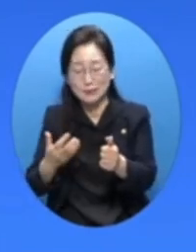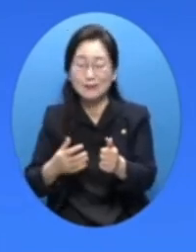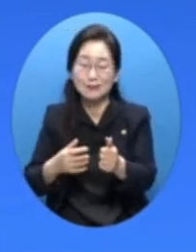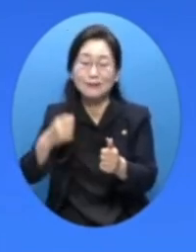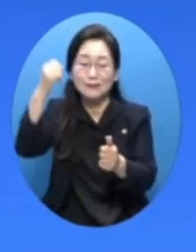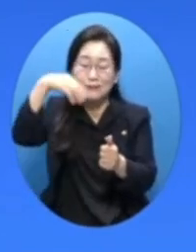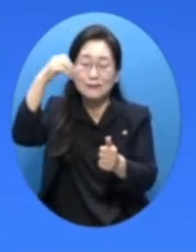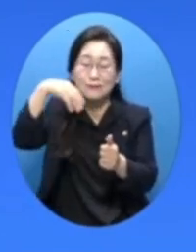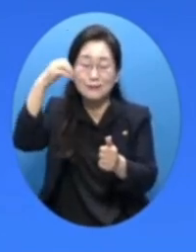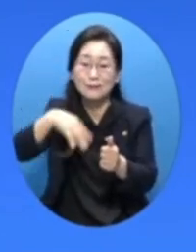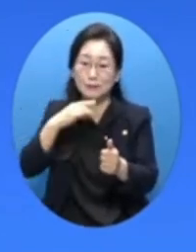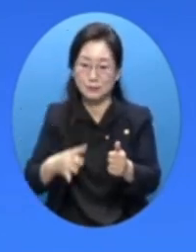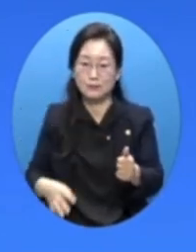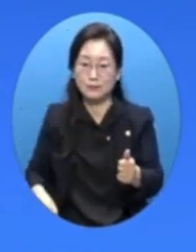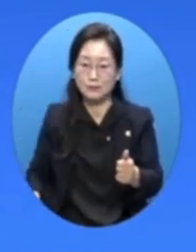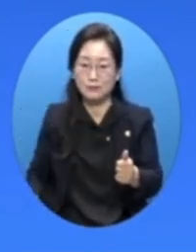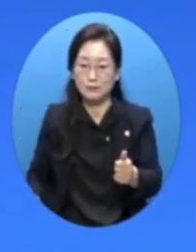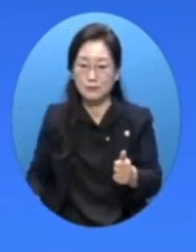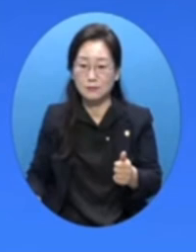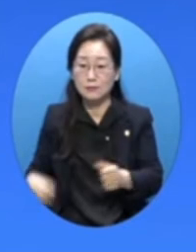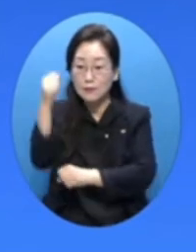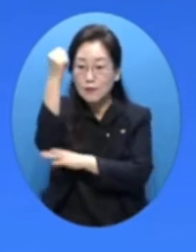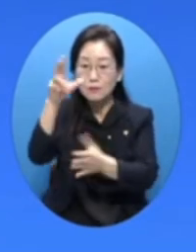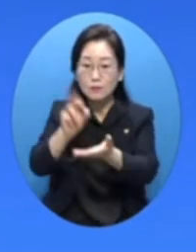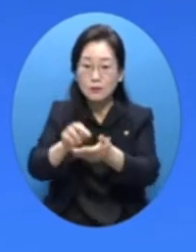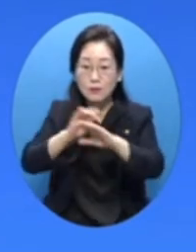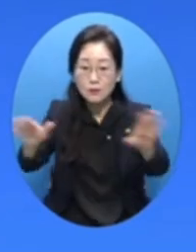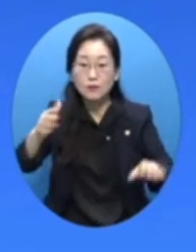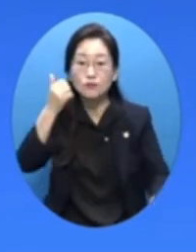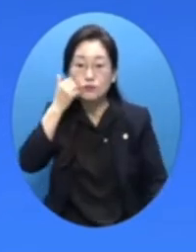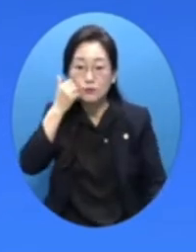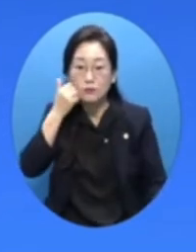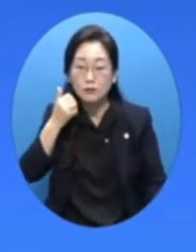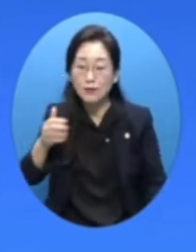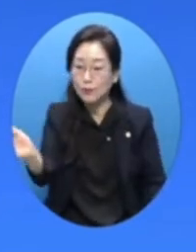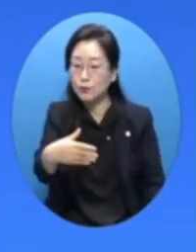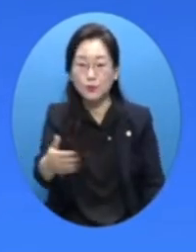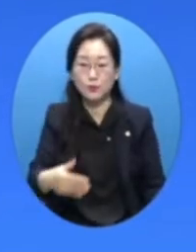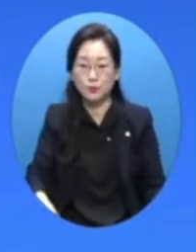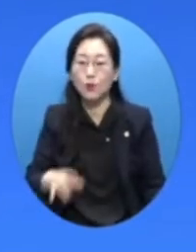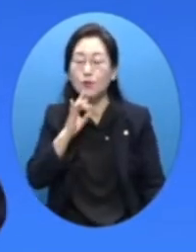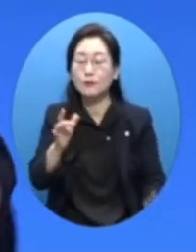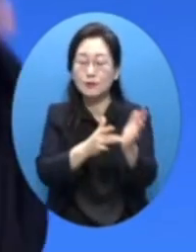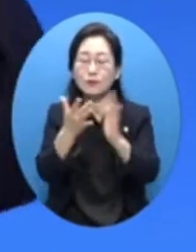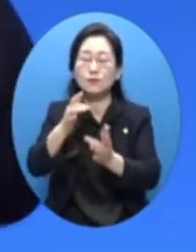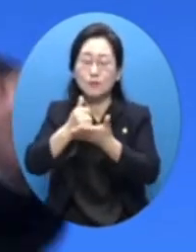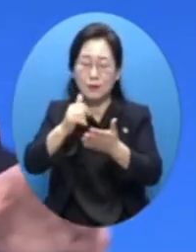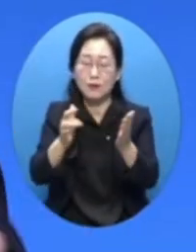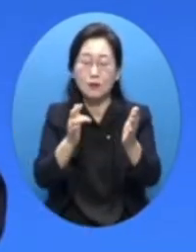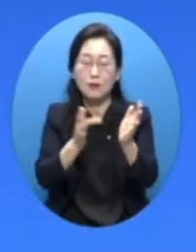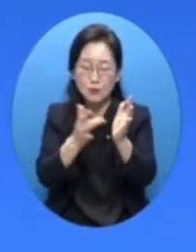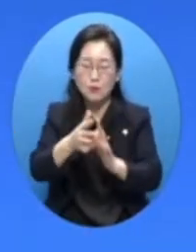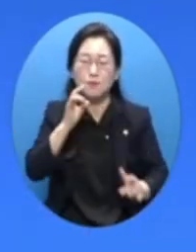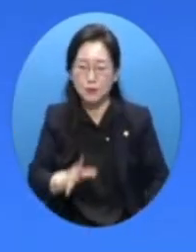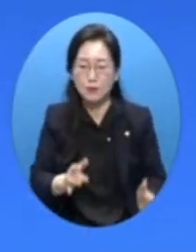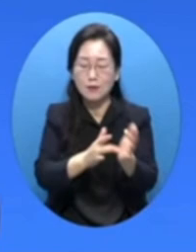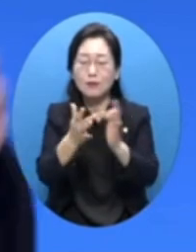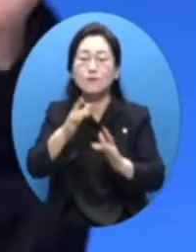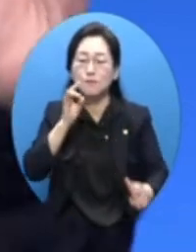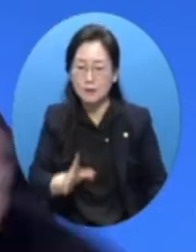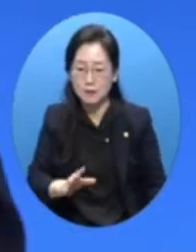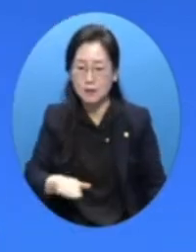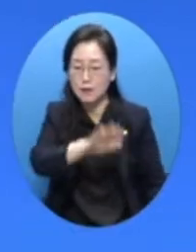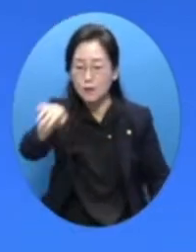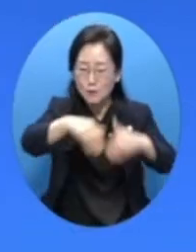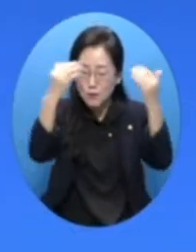생각은 갈 수 있을지 몰라도 근본적인 문제를 해결해 줄 사람 한 사람도 없습니다. 오직 예수님만이, 오직 예수님만이, 오직 예수님만이